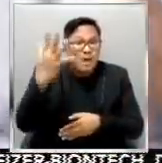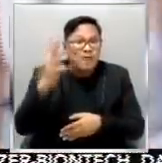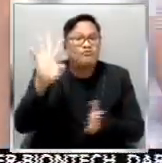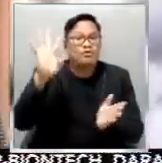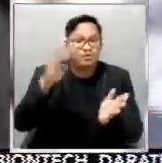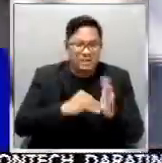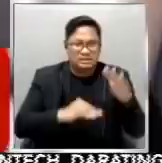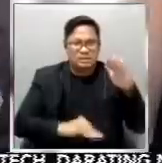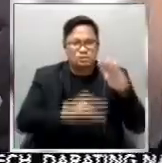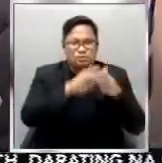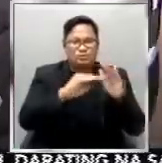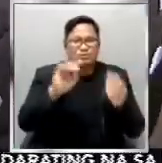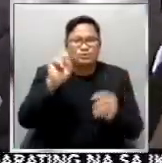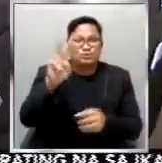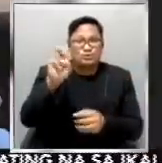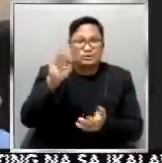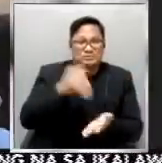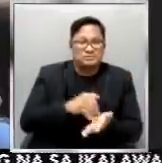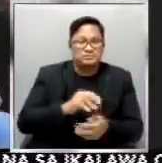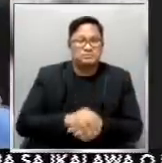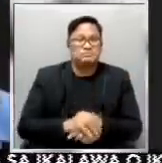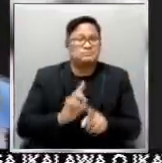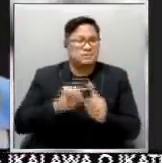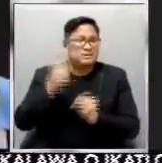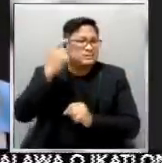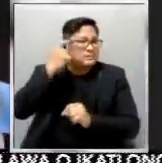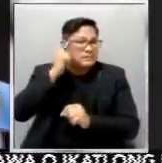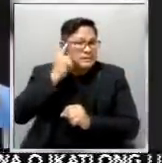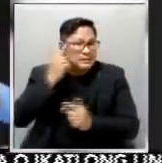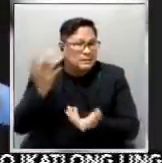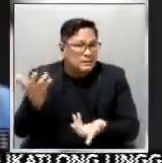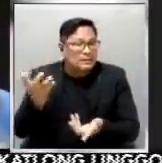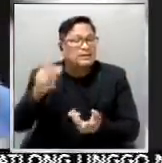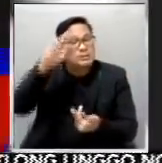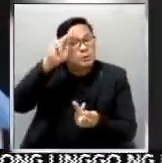ito. Pero ang isipin na lang daw. Our purpose is to